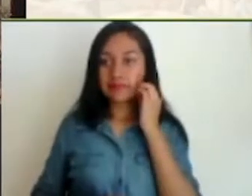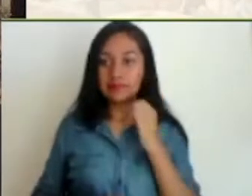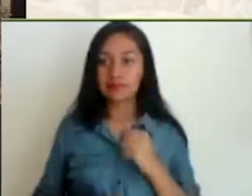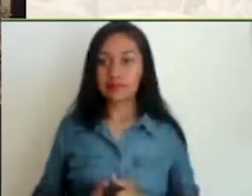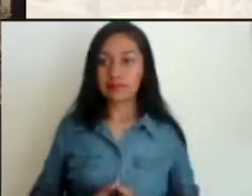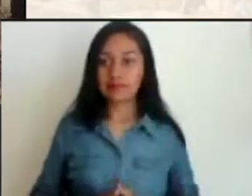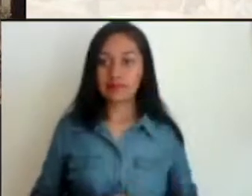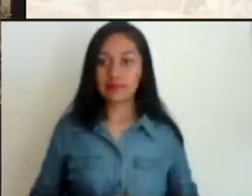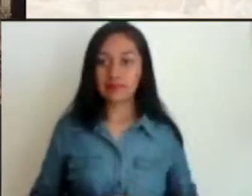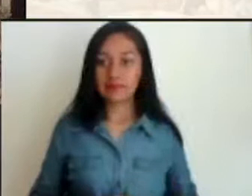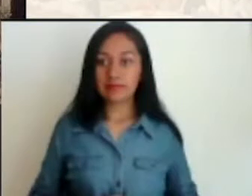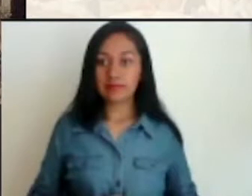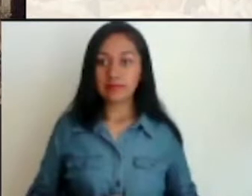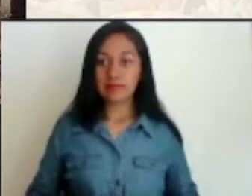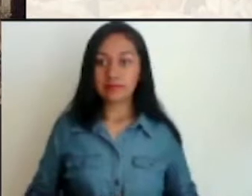questa fase